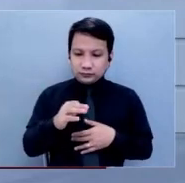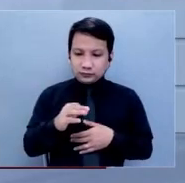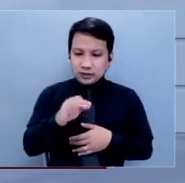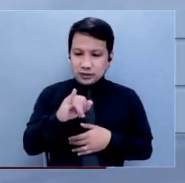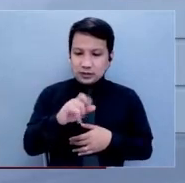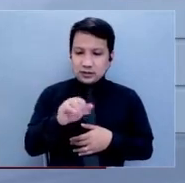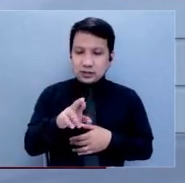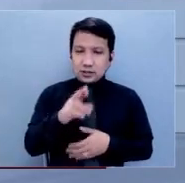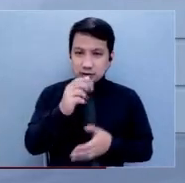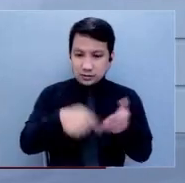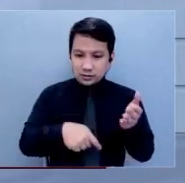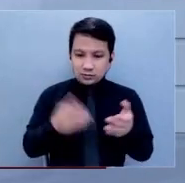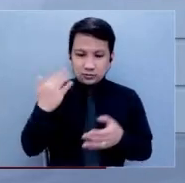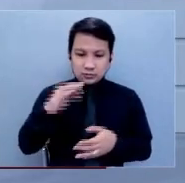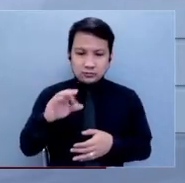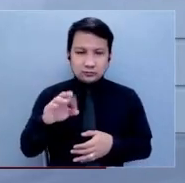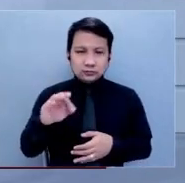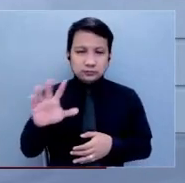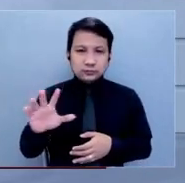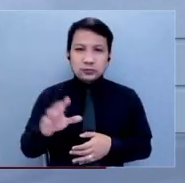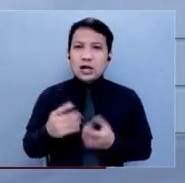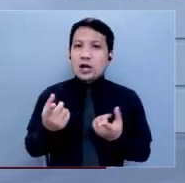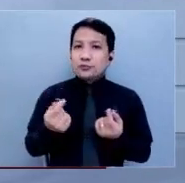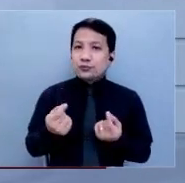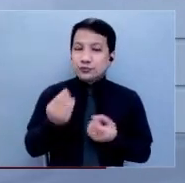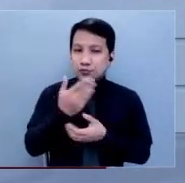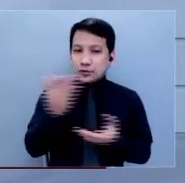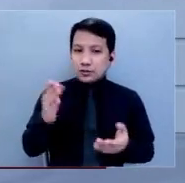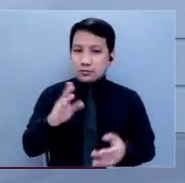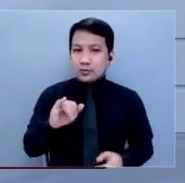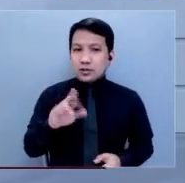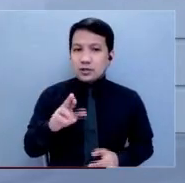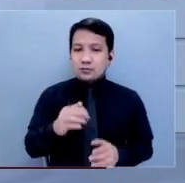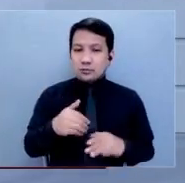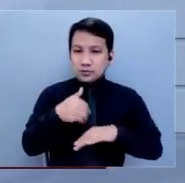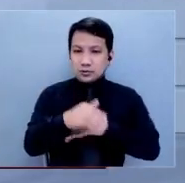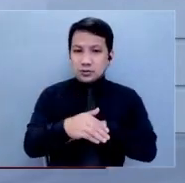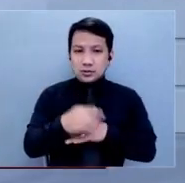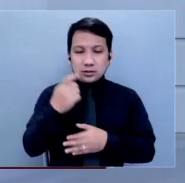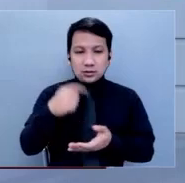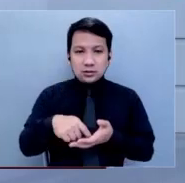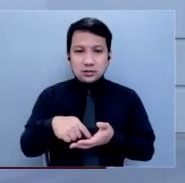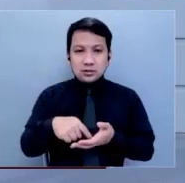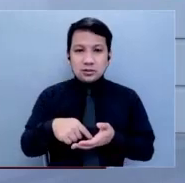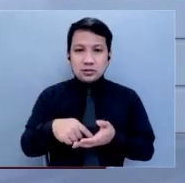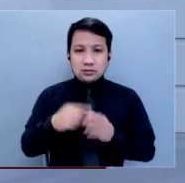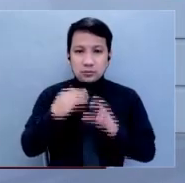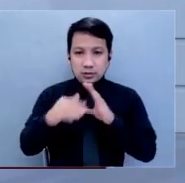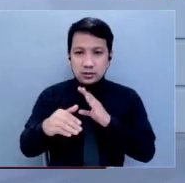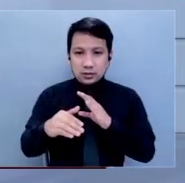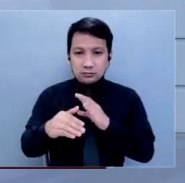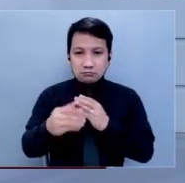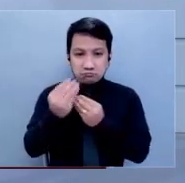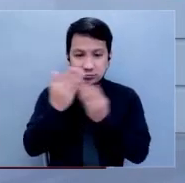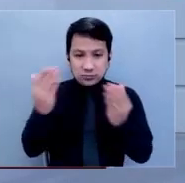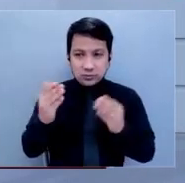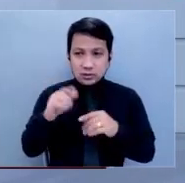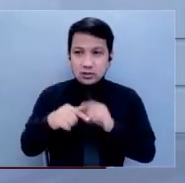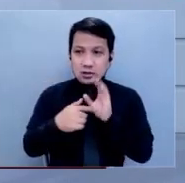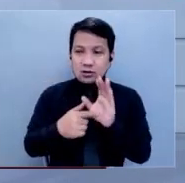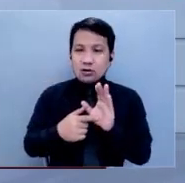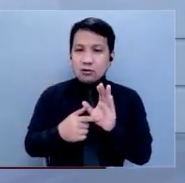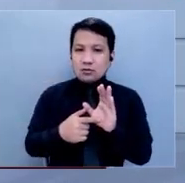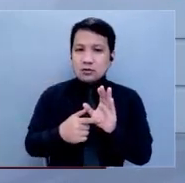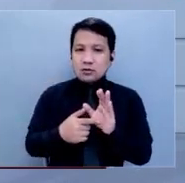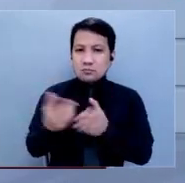1995. Ngayon, ano ang ginawa ng BIR? Nagpadala po ito ng Notice of Tax Deficiencies and Liabilities o